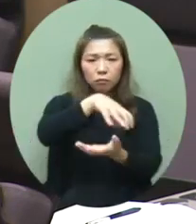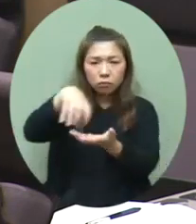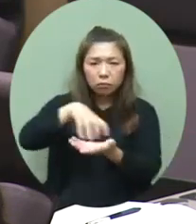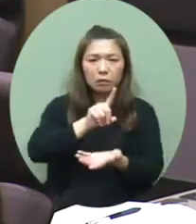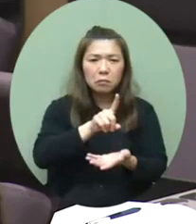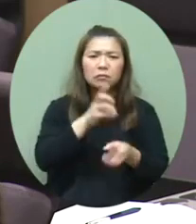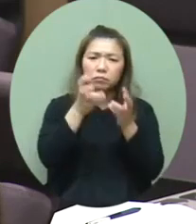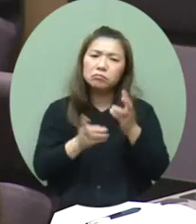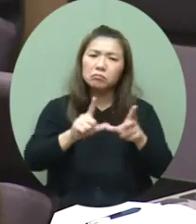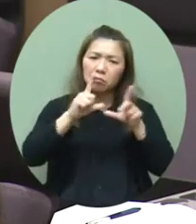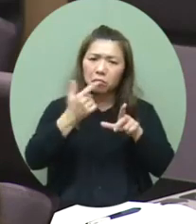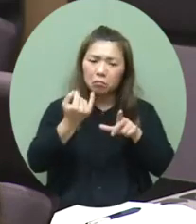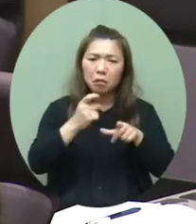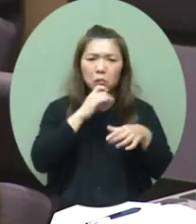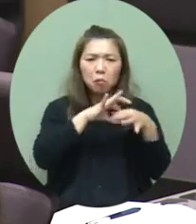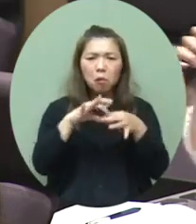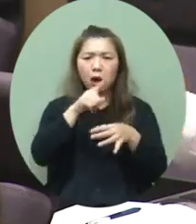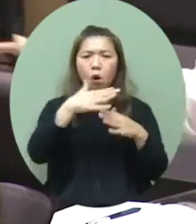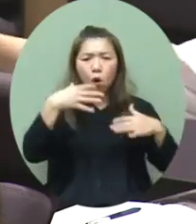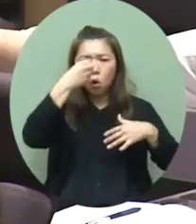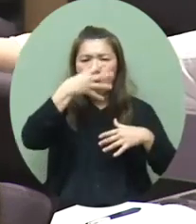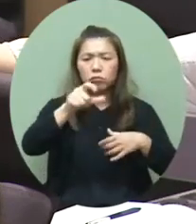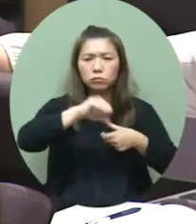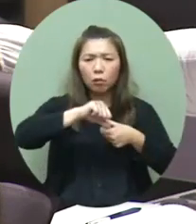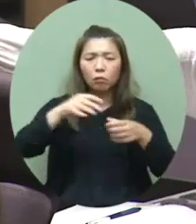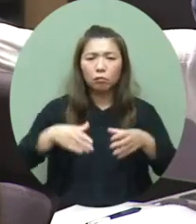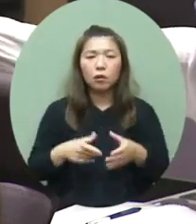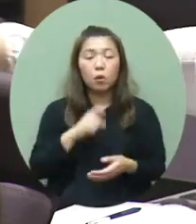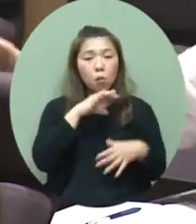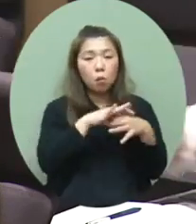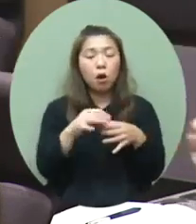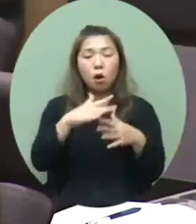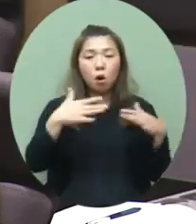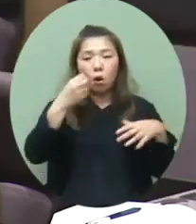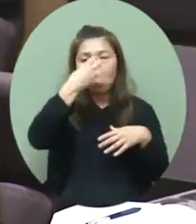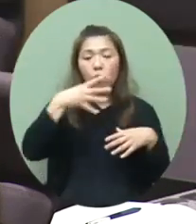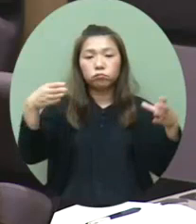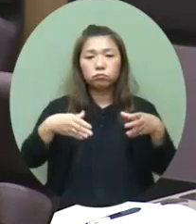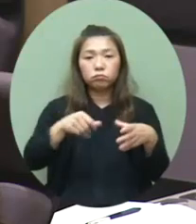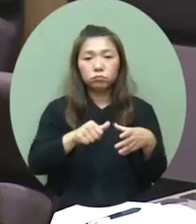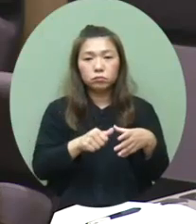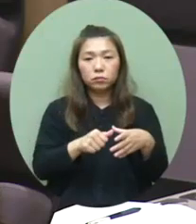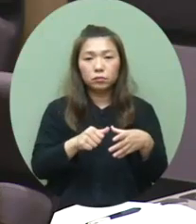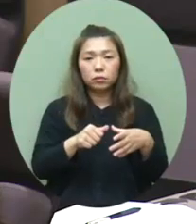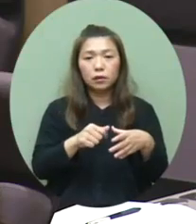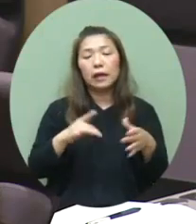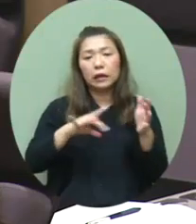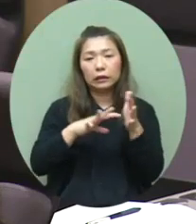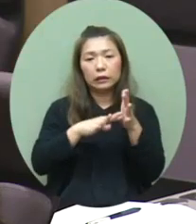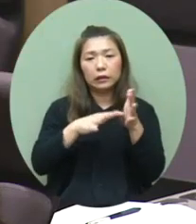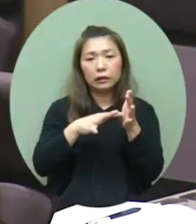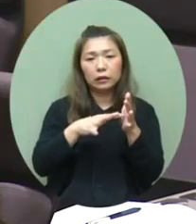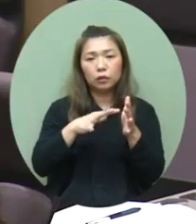有冇其他資訊可以再提供一下咧？關於呢個群組，唔該。 關於海港的群組咧，就係、是、機電工程處的人